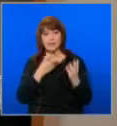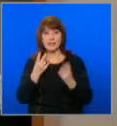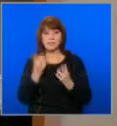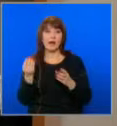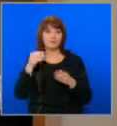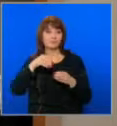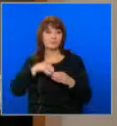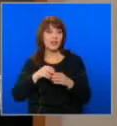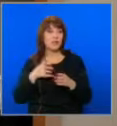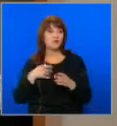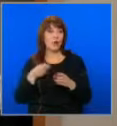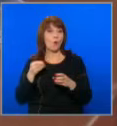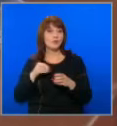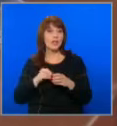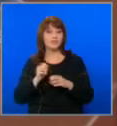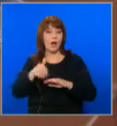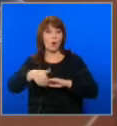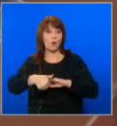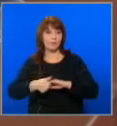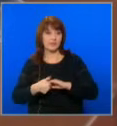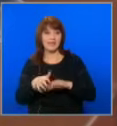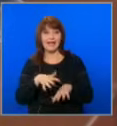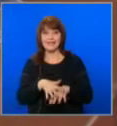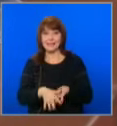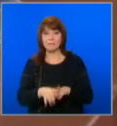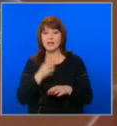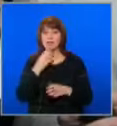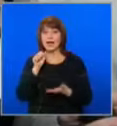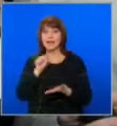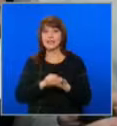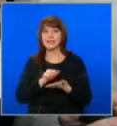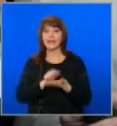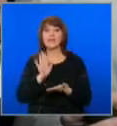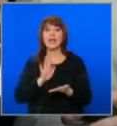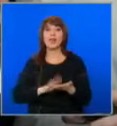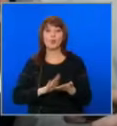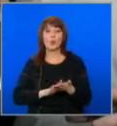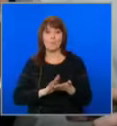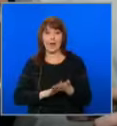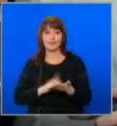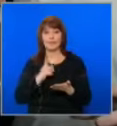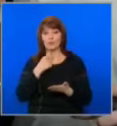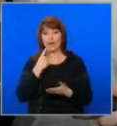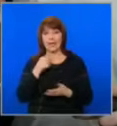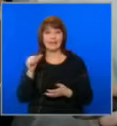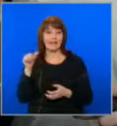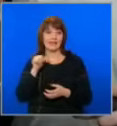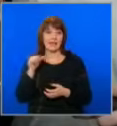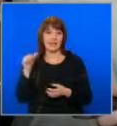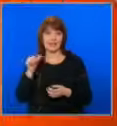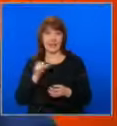му в корупционна схема за издаване на документи за българско гражданство това съобщи в парламента атанас